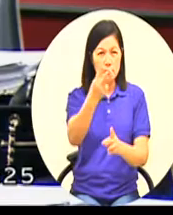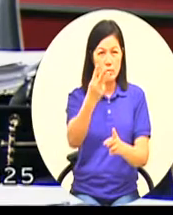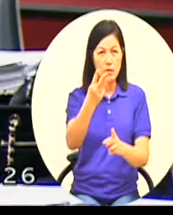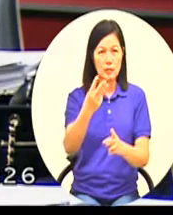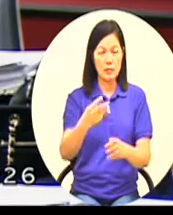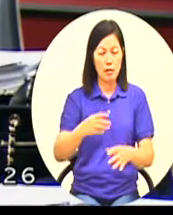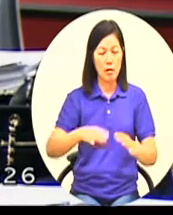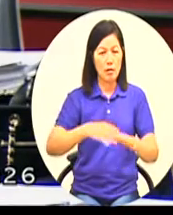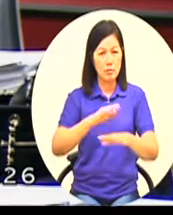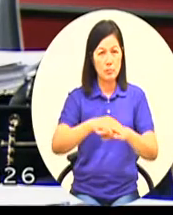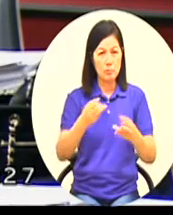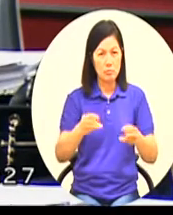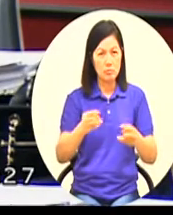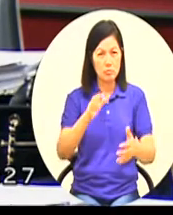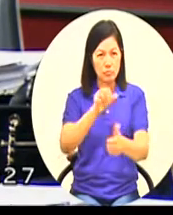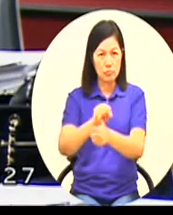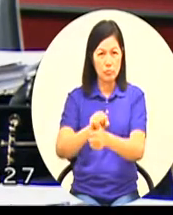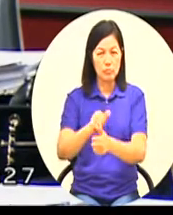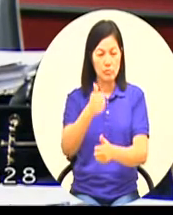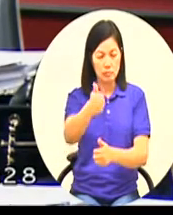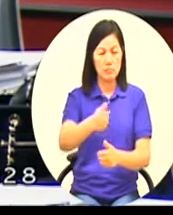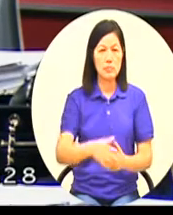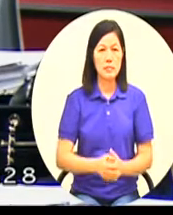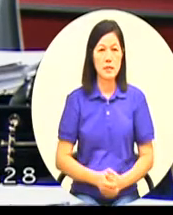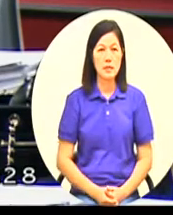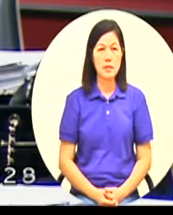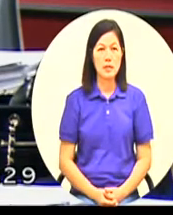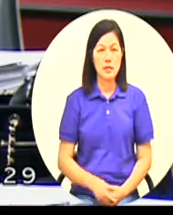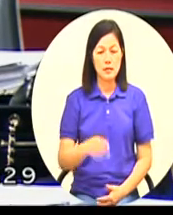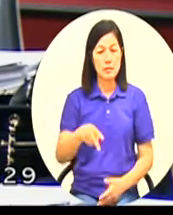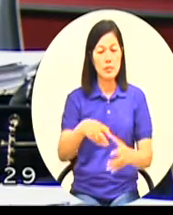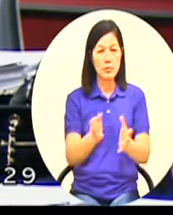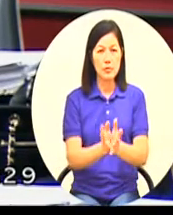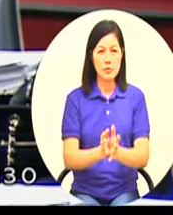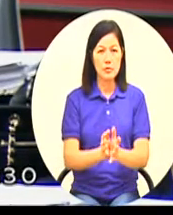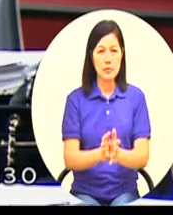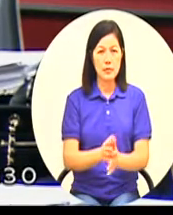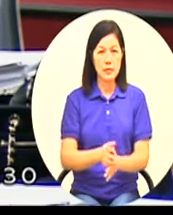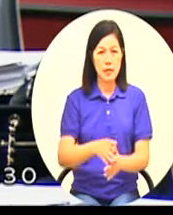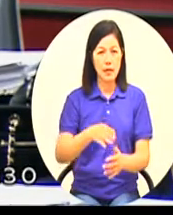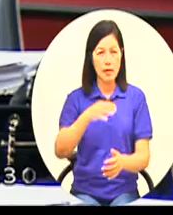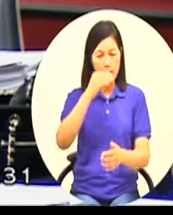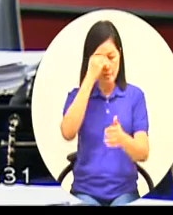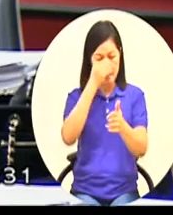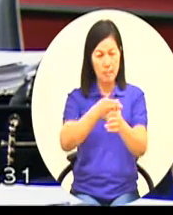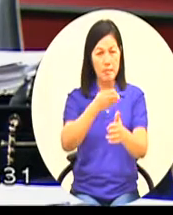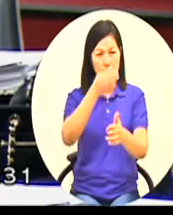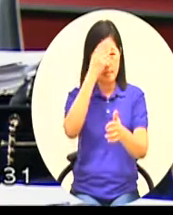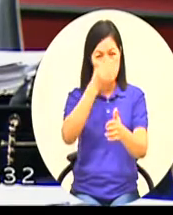是很好哦，是很进步啦。那这个部分就是请警察同仁也